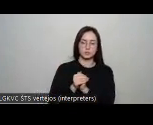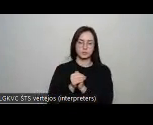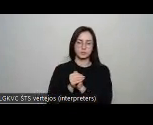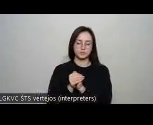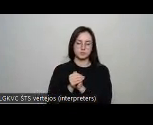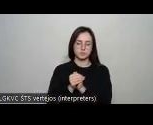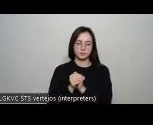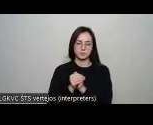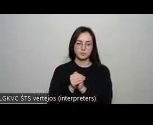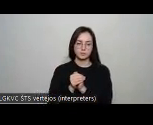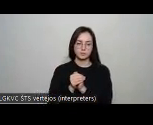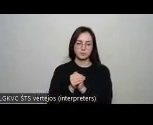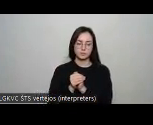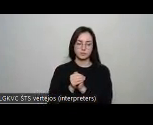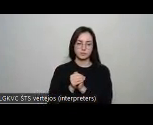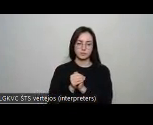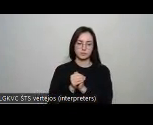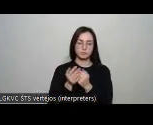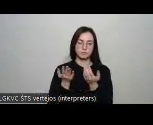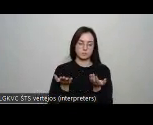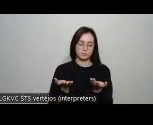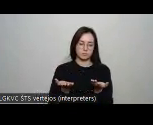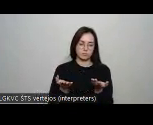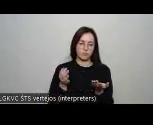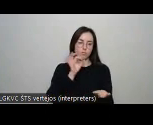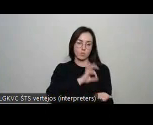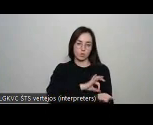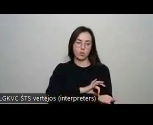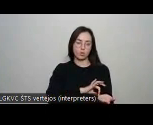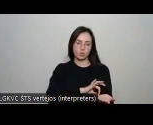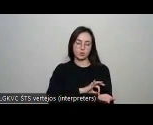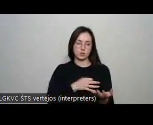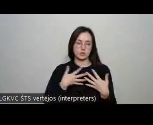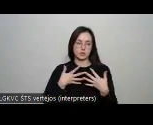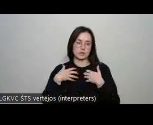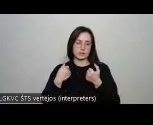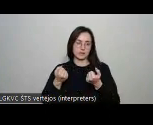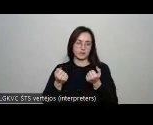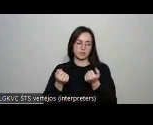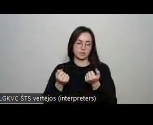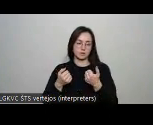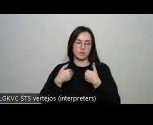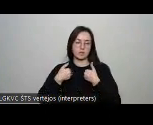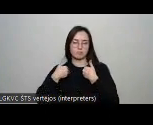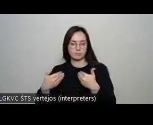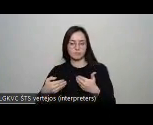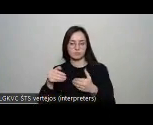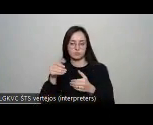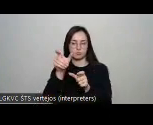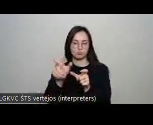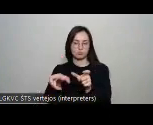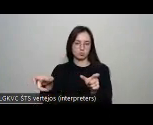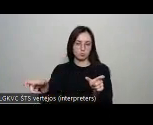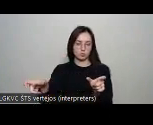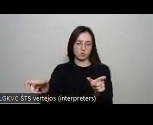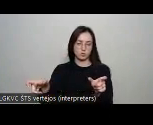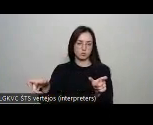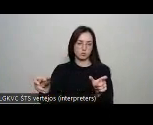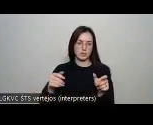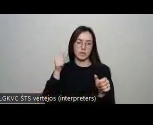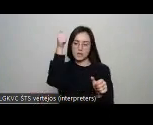įtakų. Ir tai būtų iš tikrųjų labai sveika ir padėtų tiek individualių